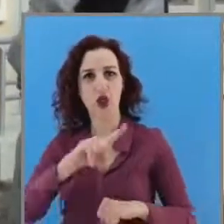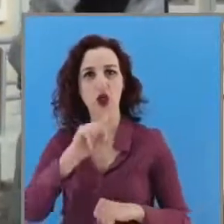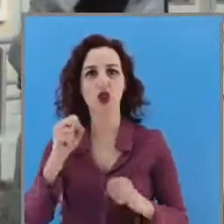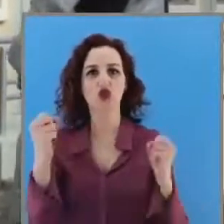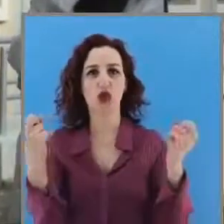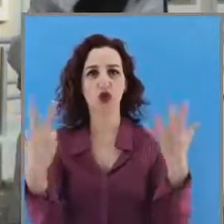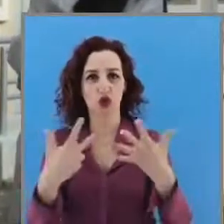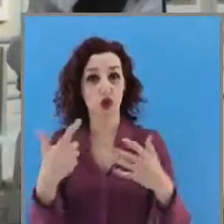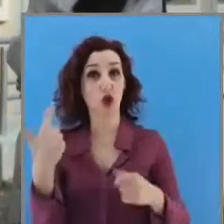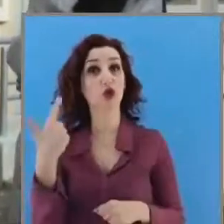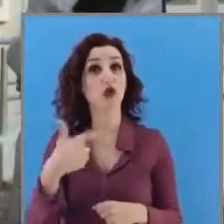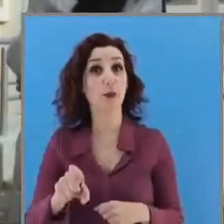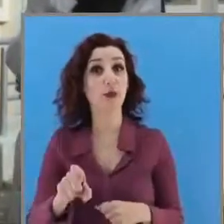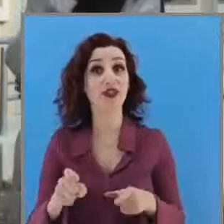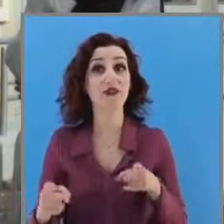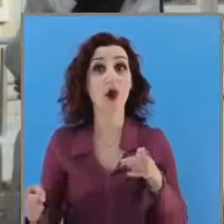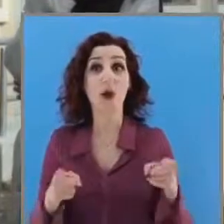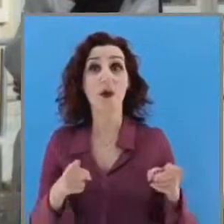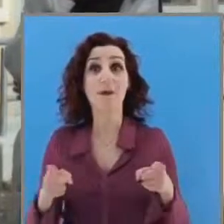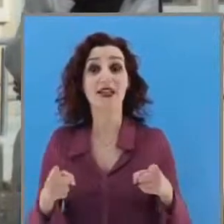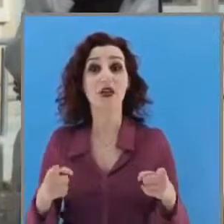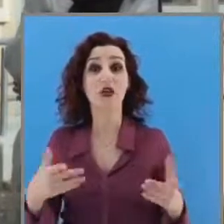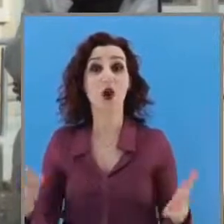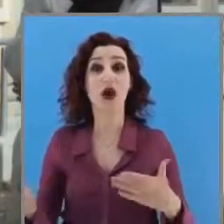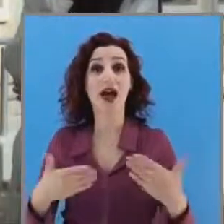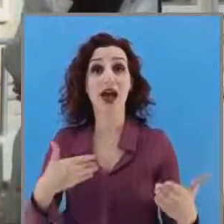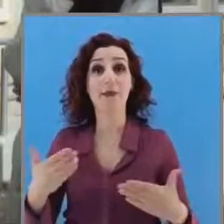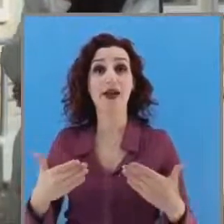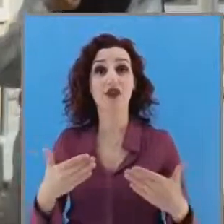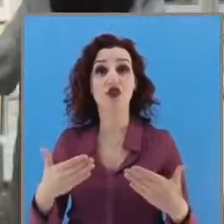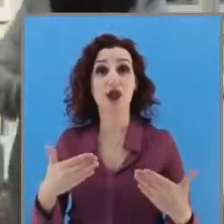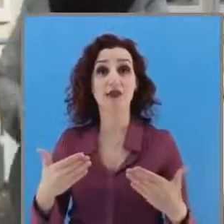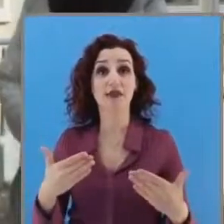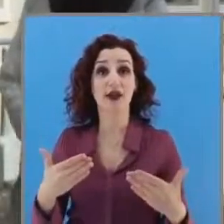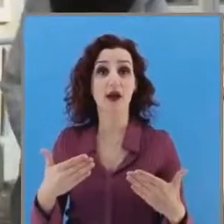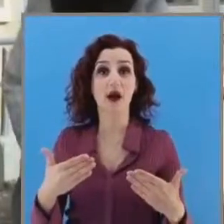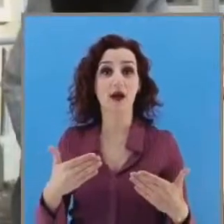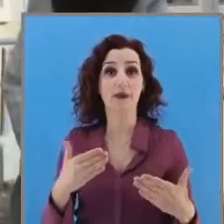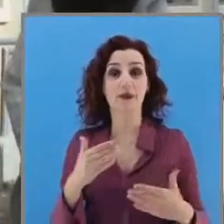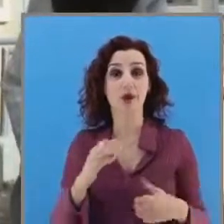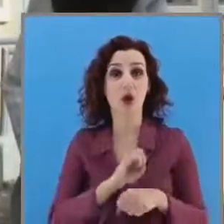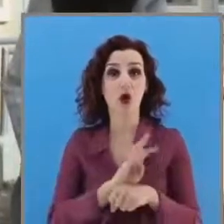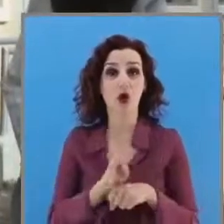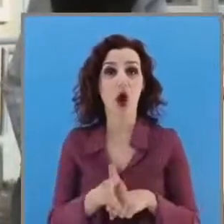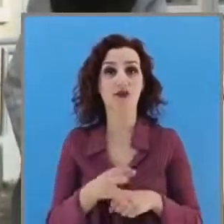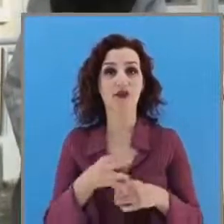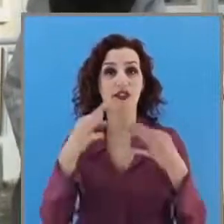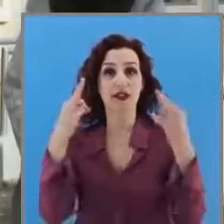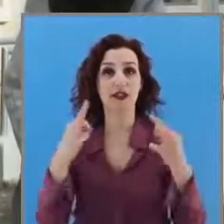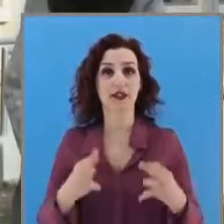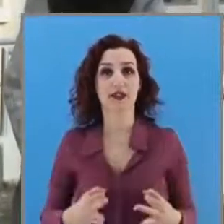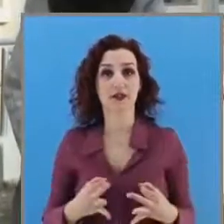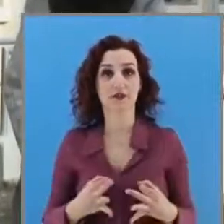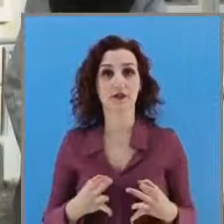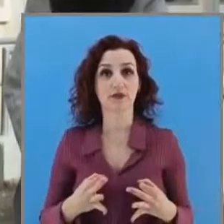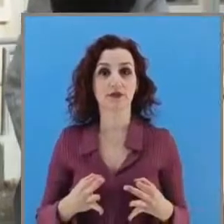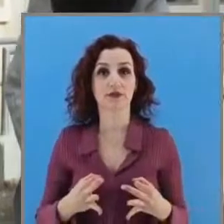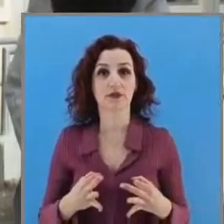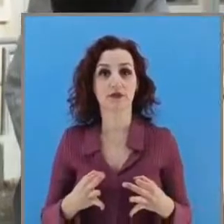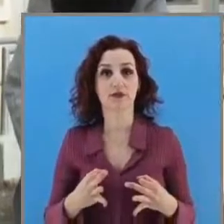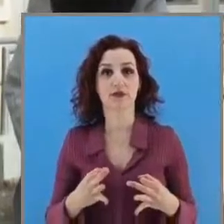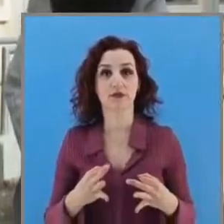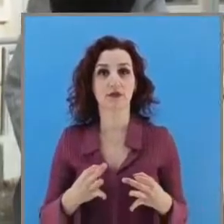abbiamo deciso insieme, grazie al loro sforzo realizzato, un pezzo di quella sanità domiciliare